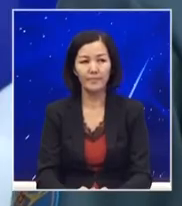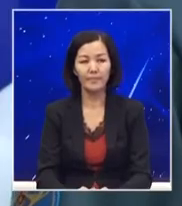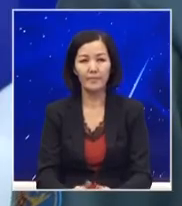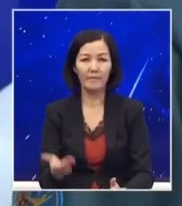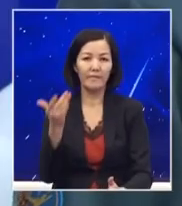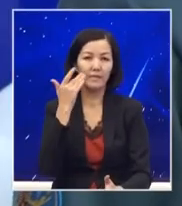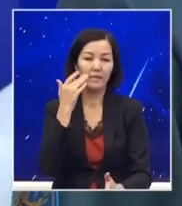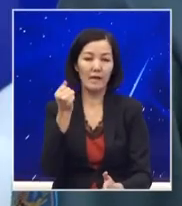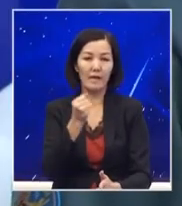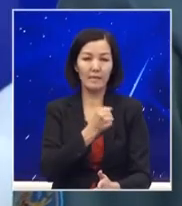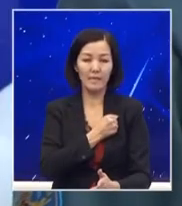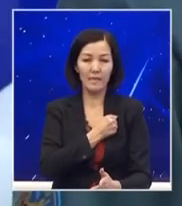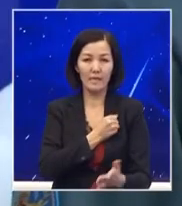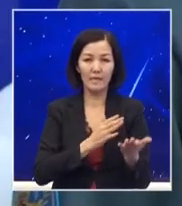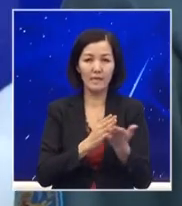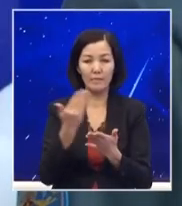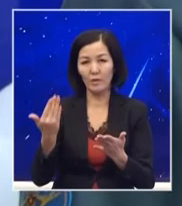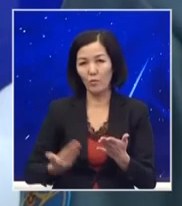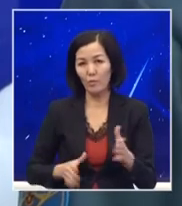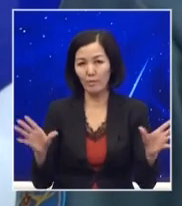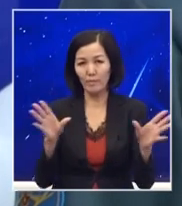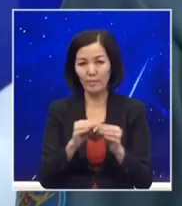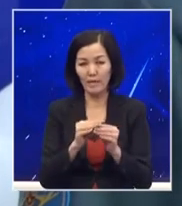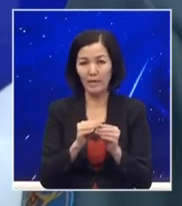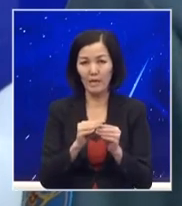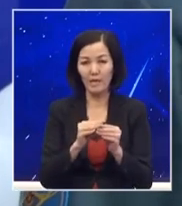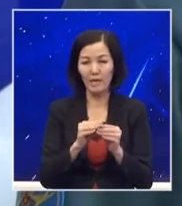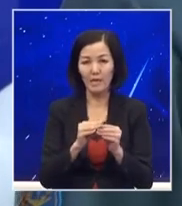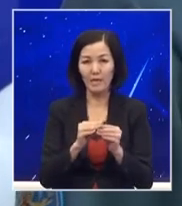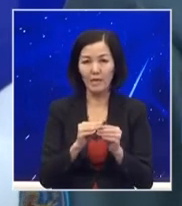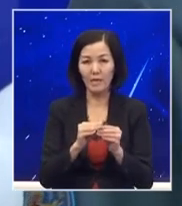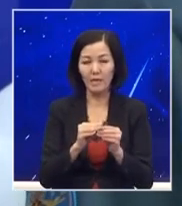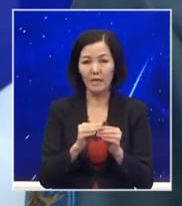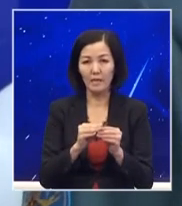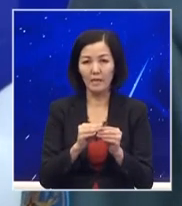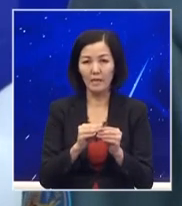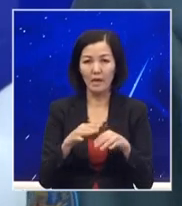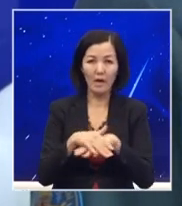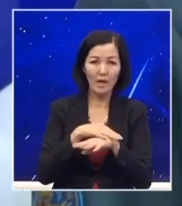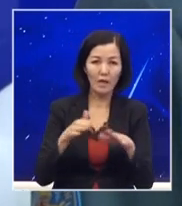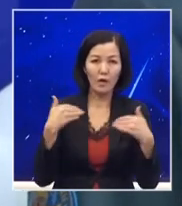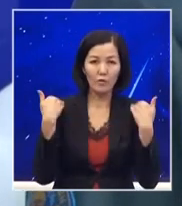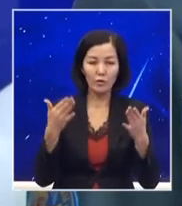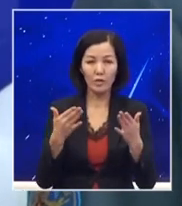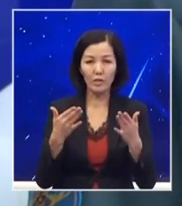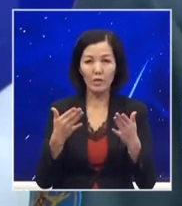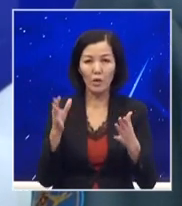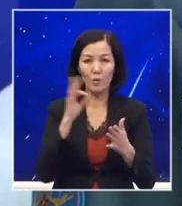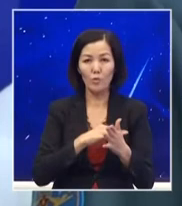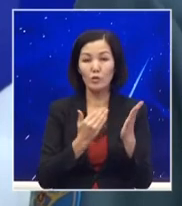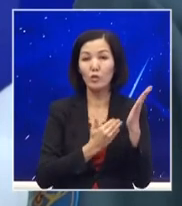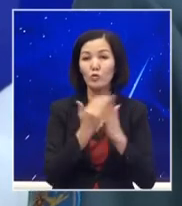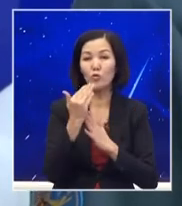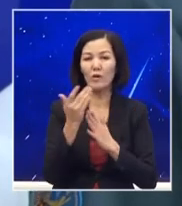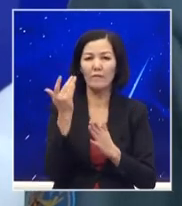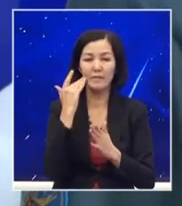Әрқашан әскери өмірдің жаңағы материалдарын жарыққа шығаруда бұл кісілердің атқаратын үлестері өте жоғары. Біз қайда